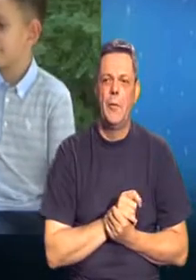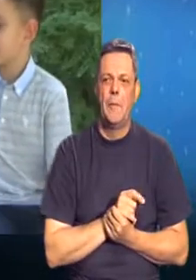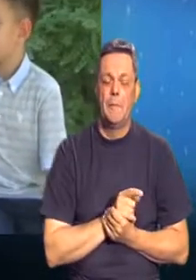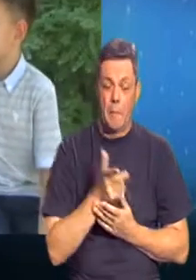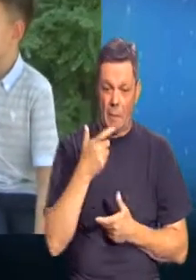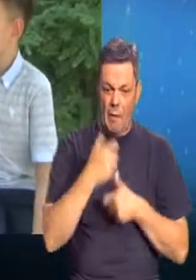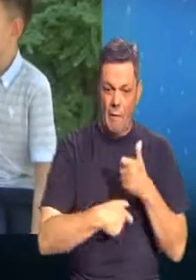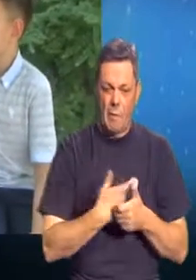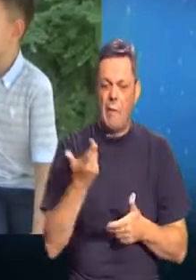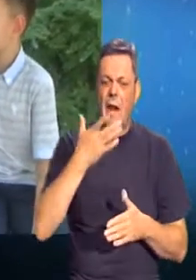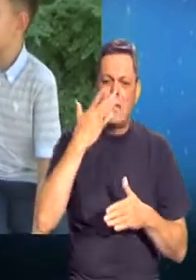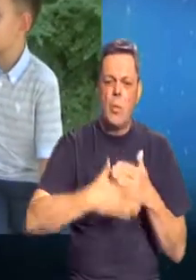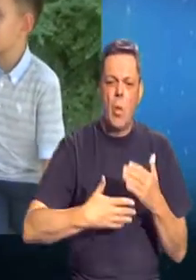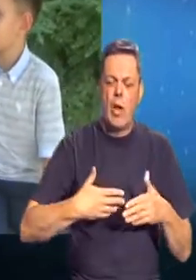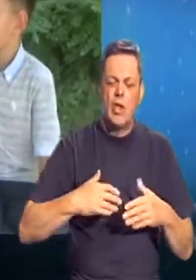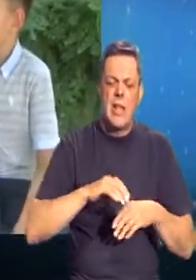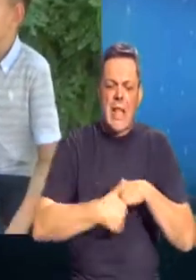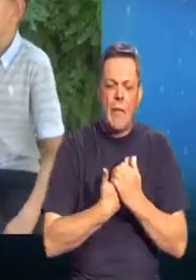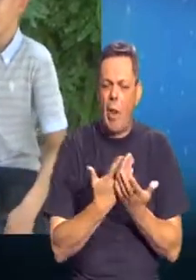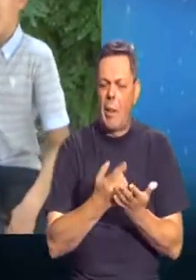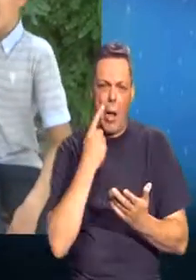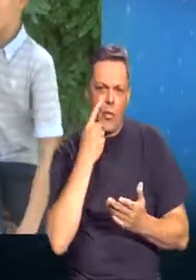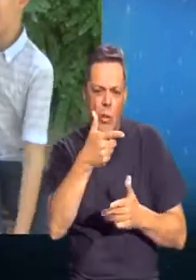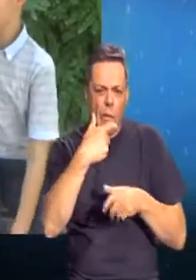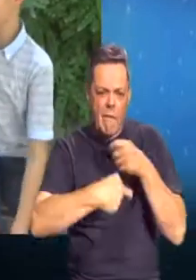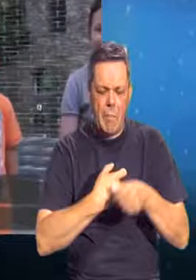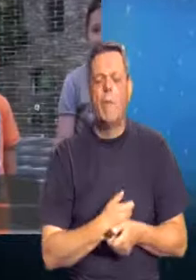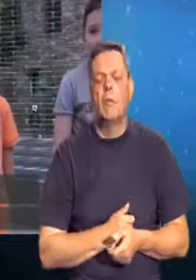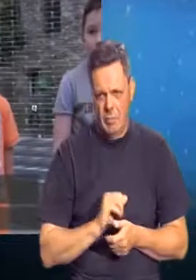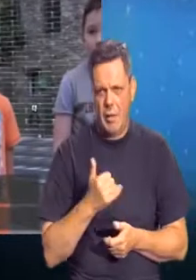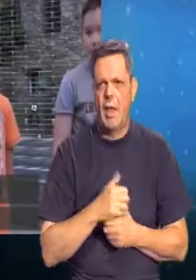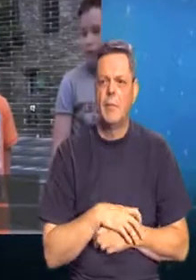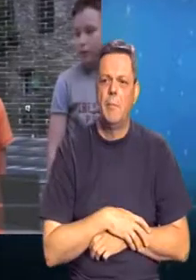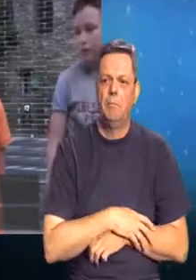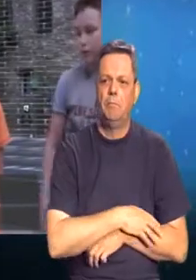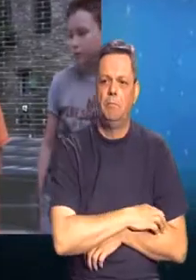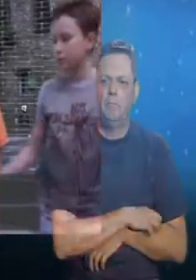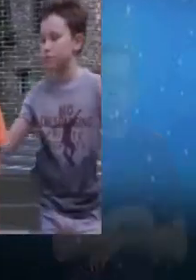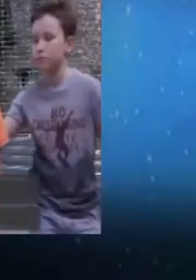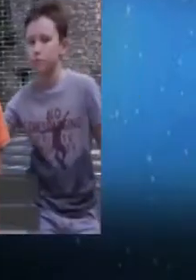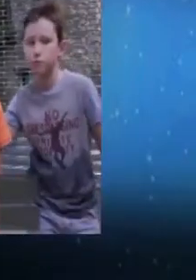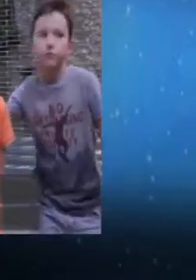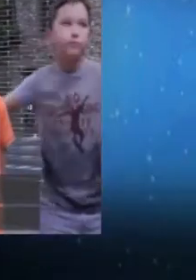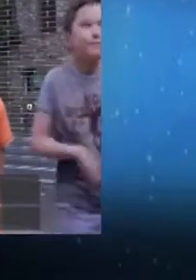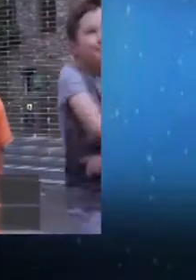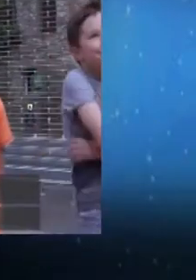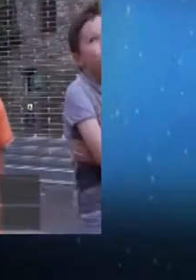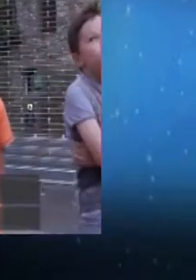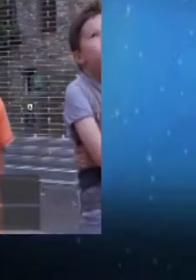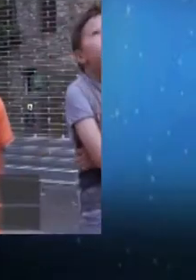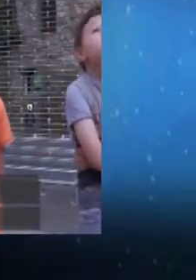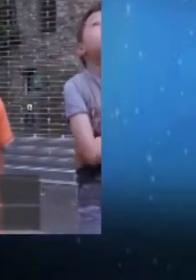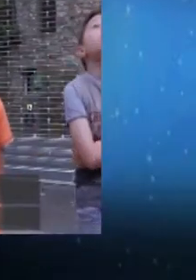ovi filmovi, jeste u konačnici zadovoljni kako oni izgledaju? Da. Loh, bezo, bezo gleb, en